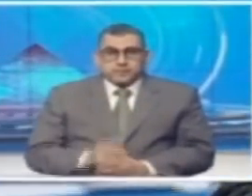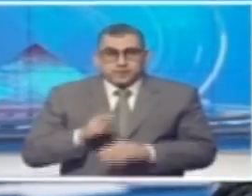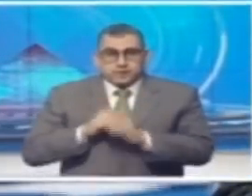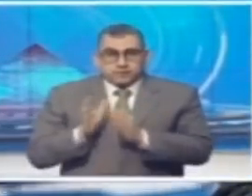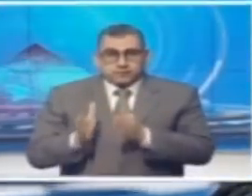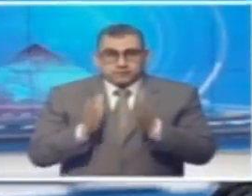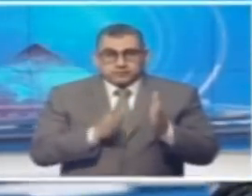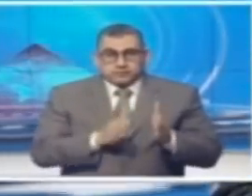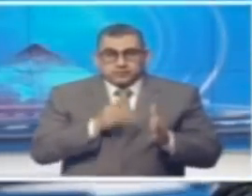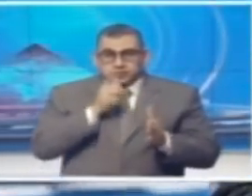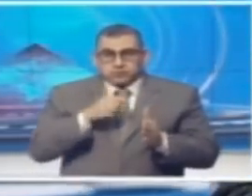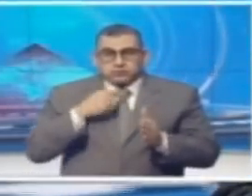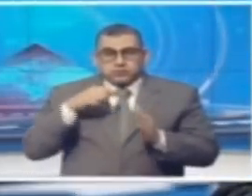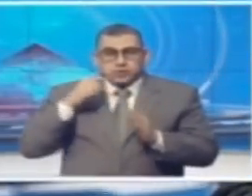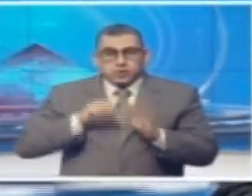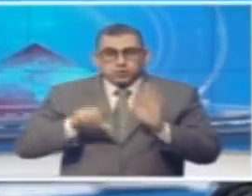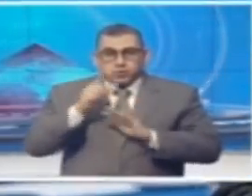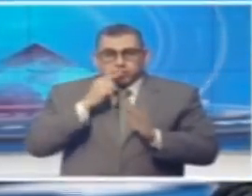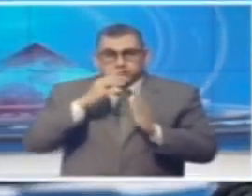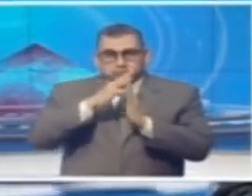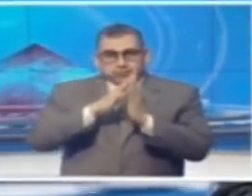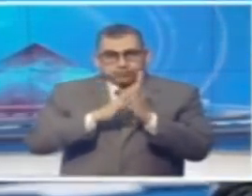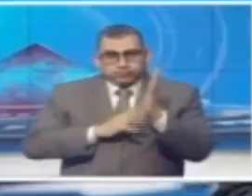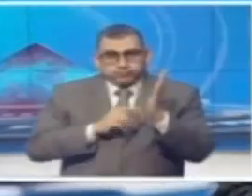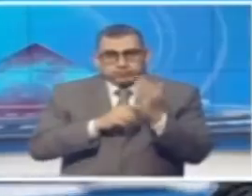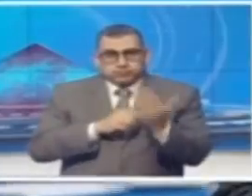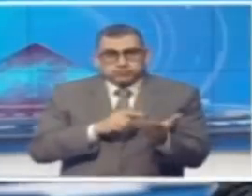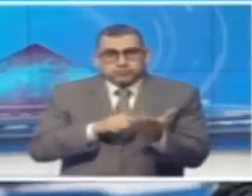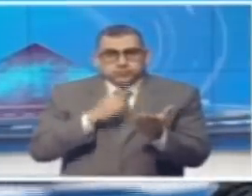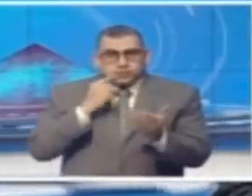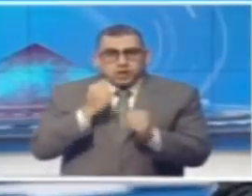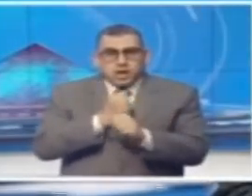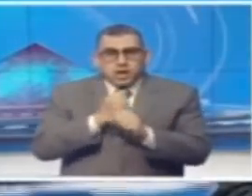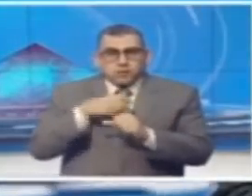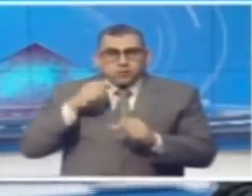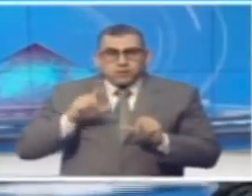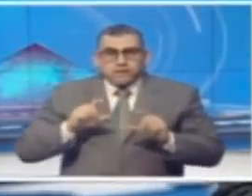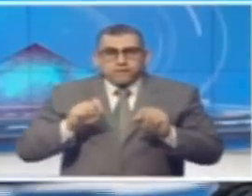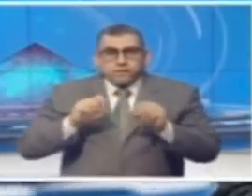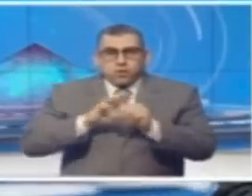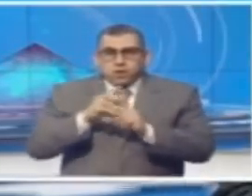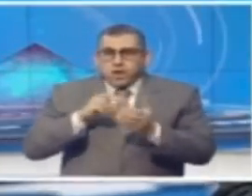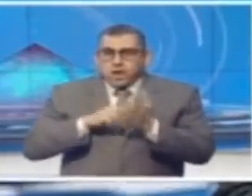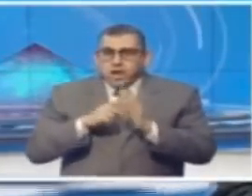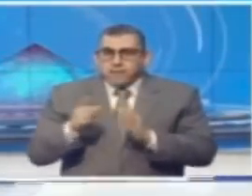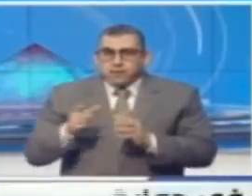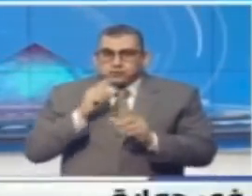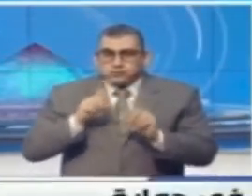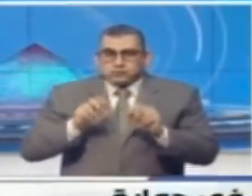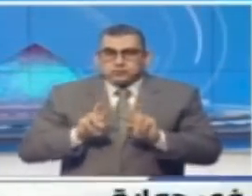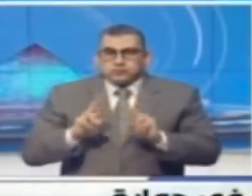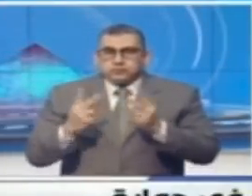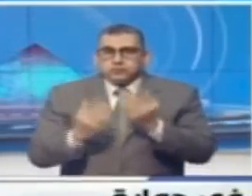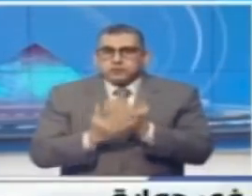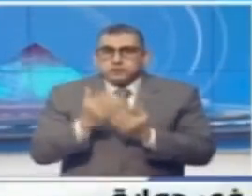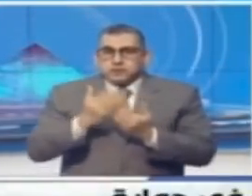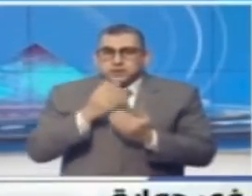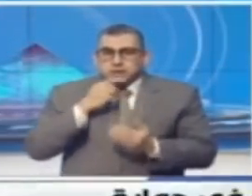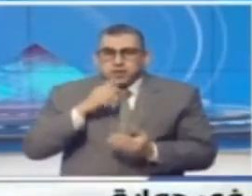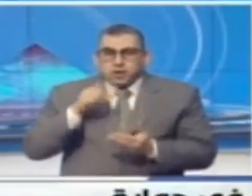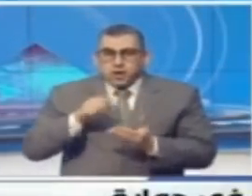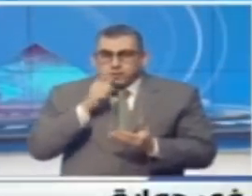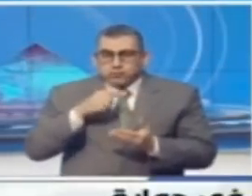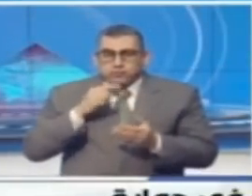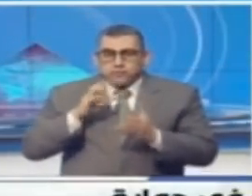من ناحية أخرى، استعرض مجلس الوزراء تقريرا حول الموقف الوبائي لفيروس كورونا والمتحور الجديد